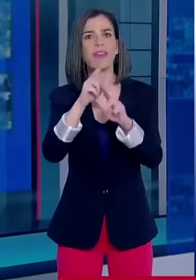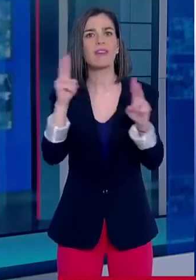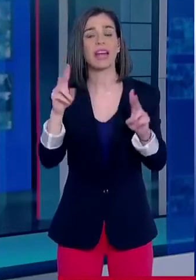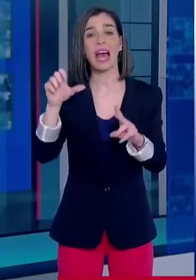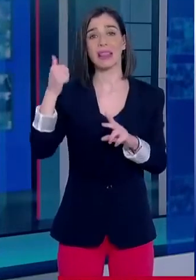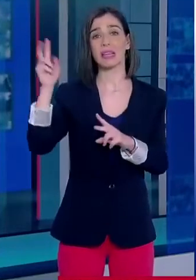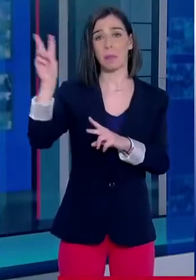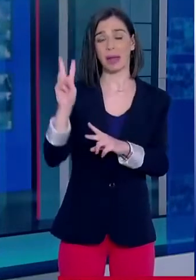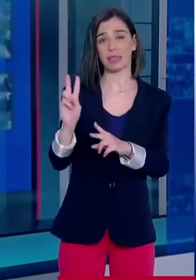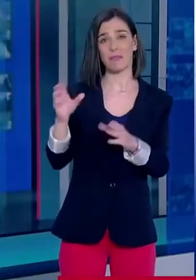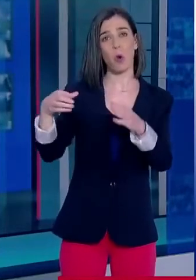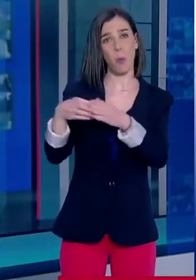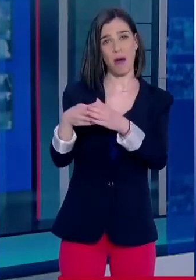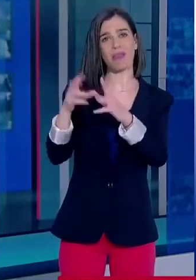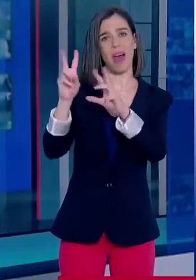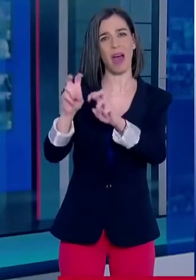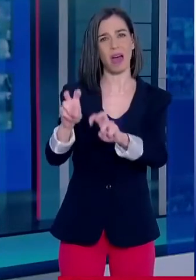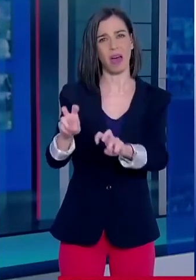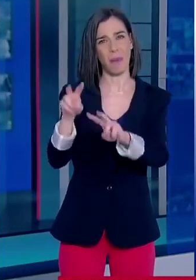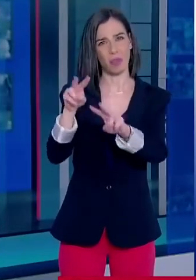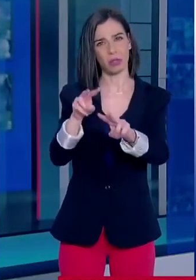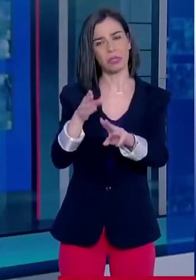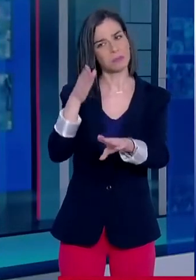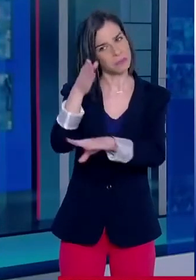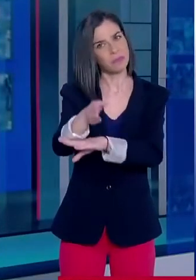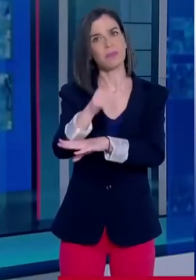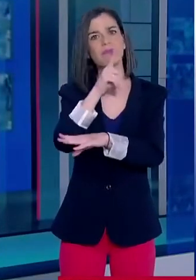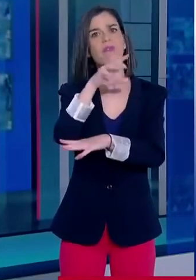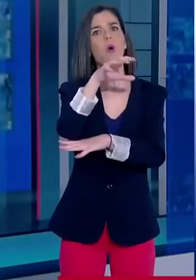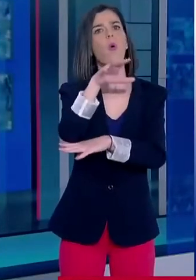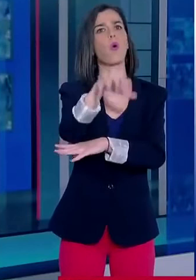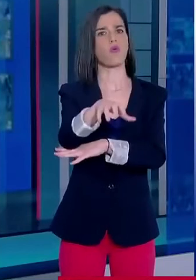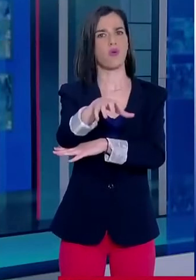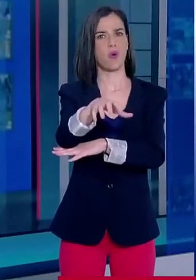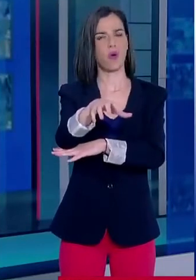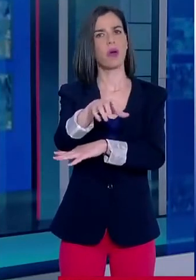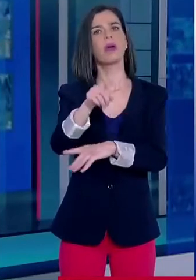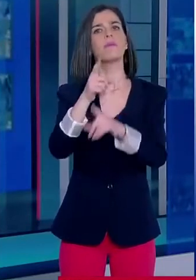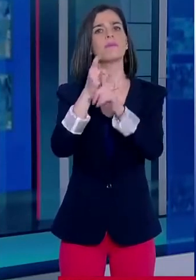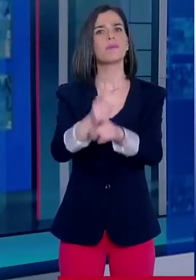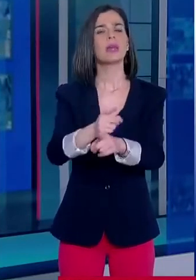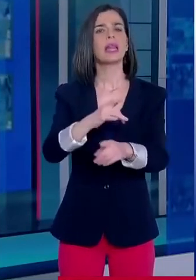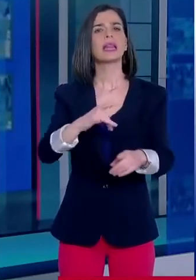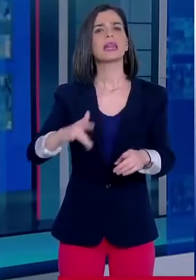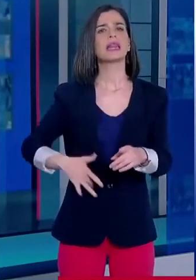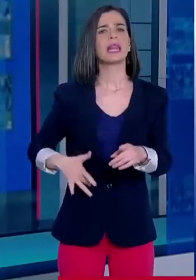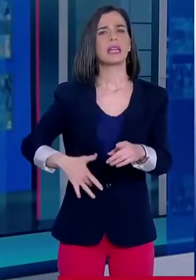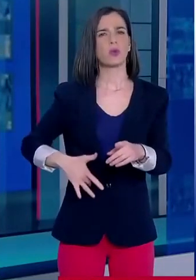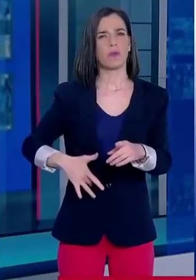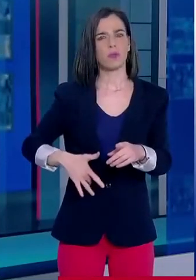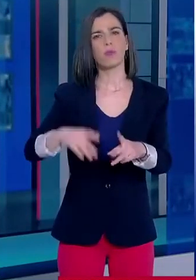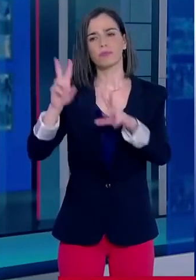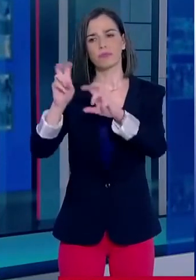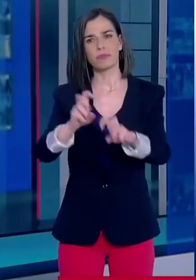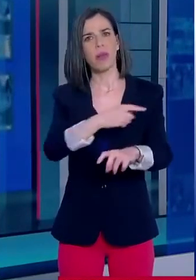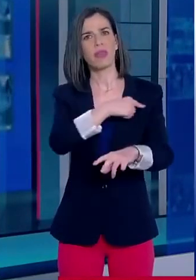Παρασκευή κλιμάκιο επιθεωρητών ελεγκτών πραγματοποίησε επιτόπια αυτοψία στους χώρους κλινικής και ειδικότερα στη μονάδα τεχνητού νεφρού. Εξέτασε στελέχη